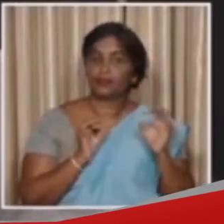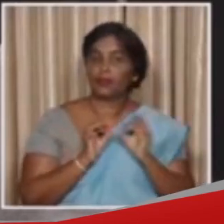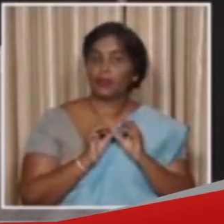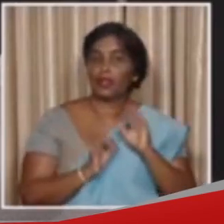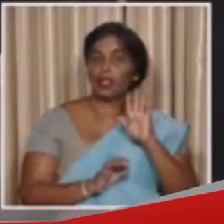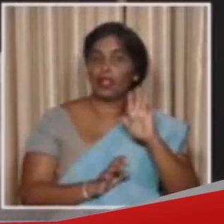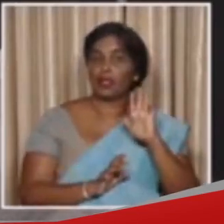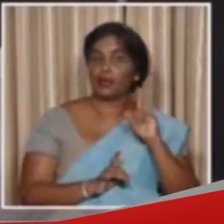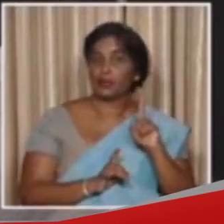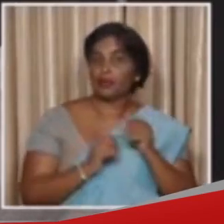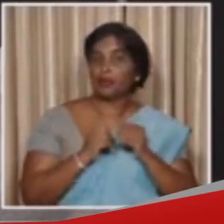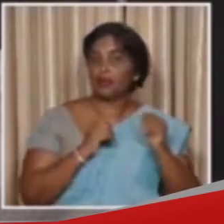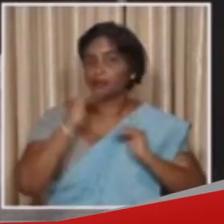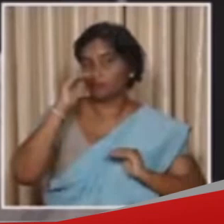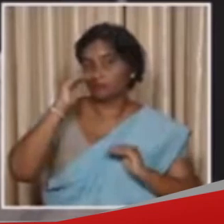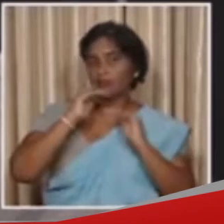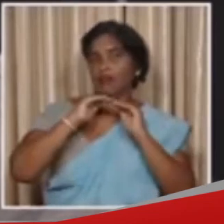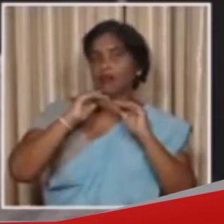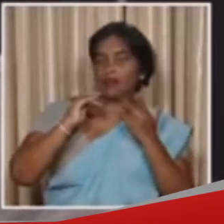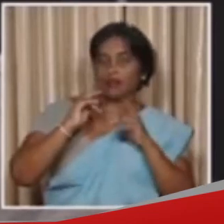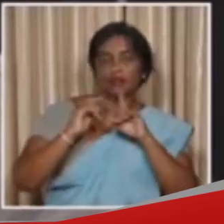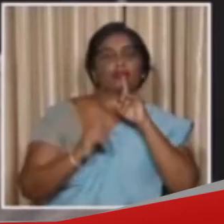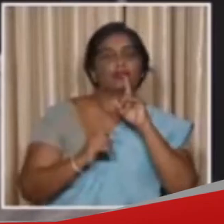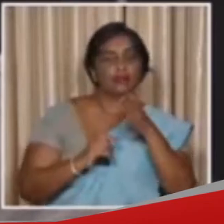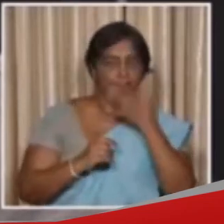अणुएक दाक्वा आवदन अद्द किनेक तीरु करन्न वेन्ने